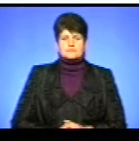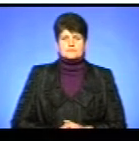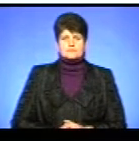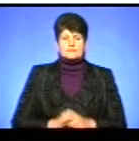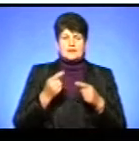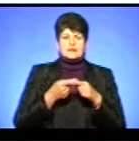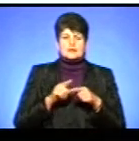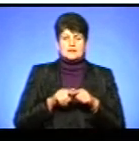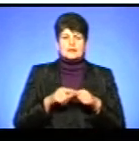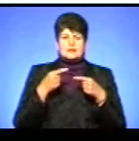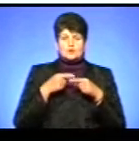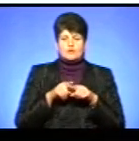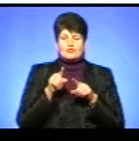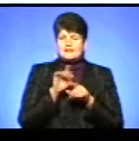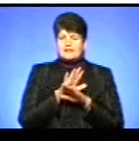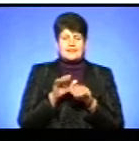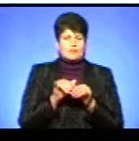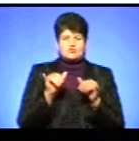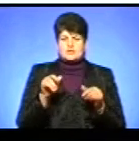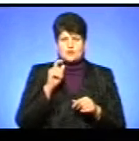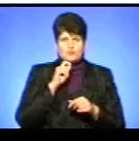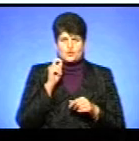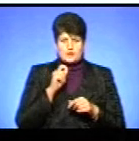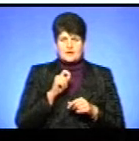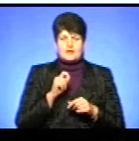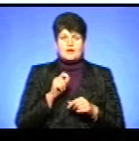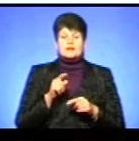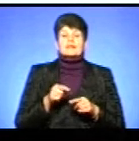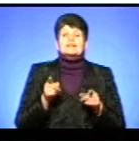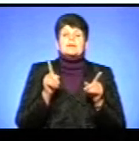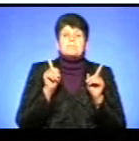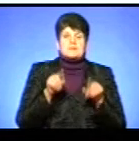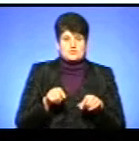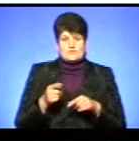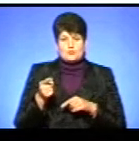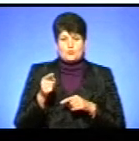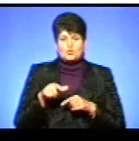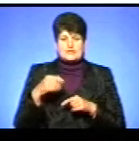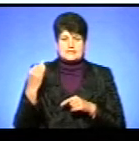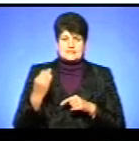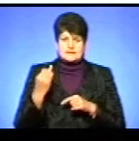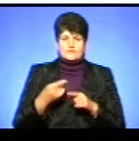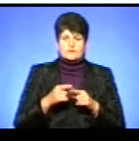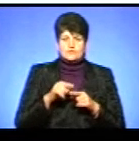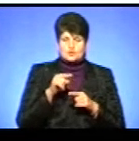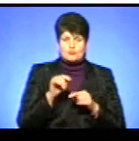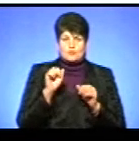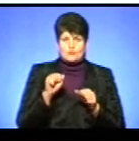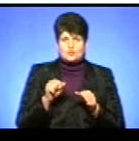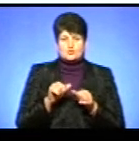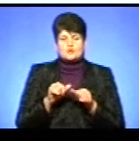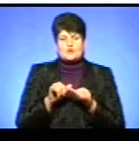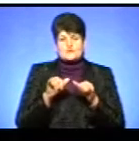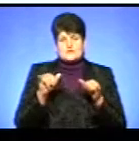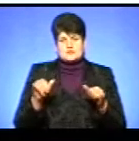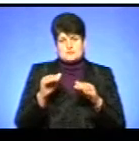Такі технології, мені здається, що вони не поширені взагалі в Україні, а тим більше в Тернополі. І люди, які зацікавлені в цьому, вони можуть тут розвитися до досить непоганого